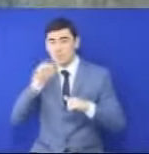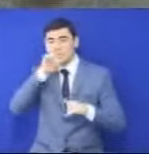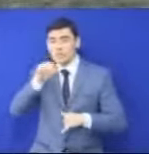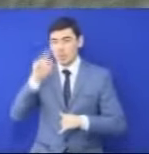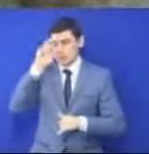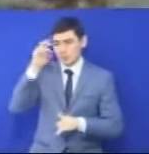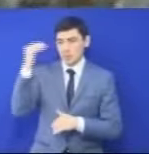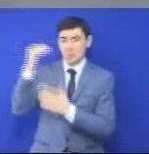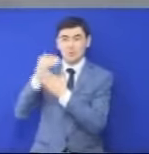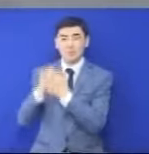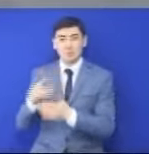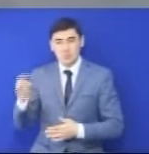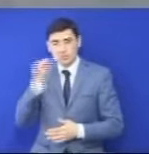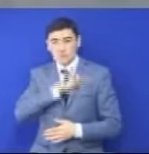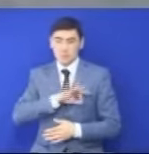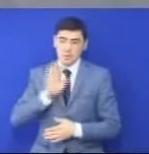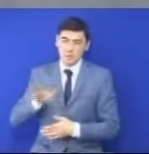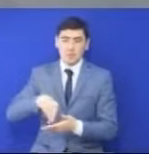государственной программе.